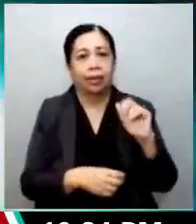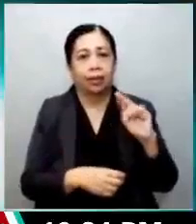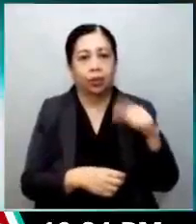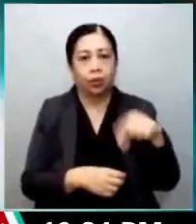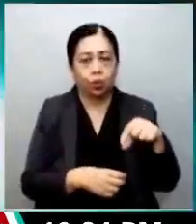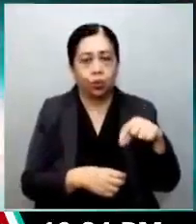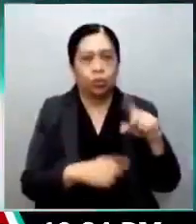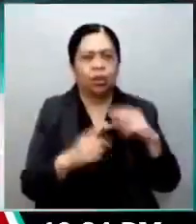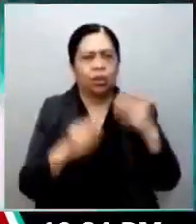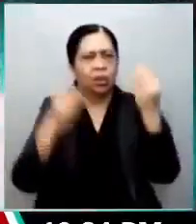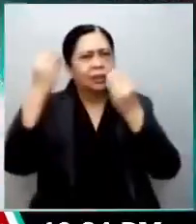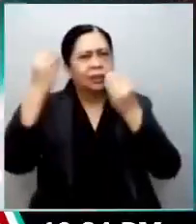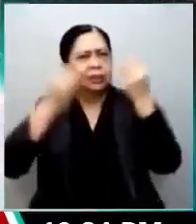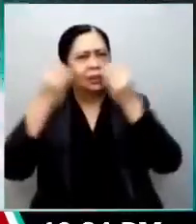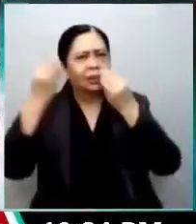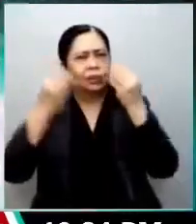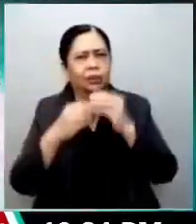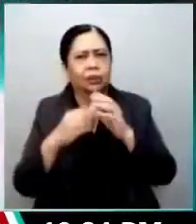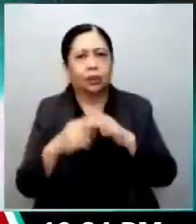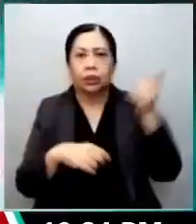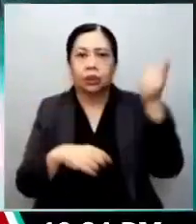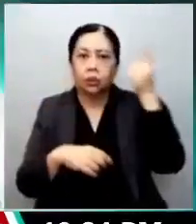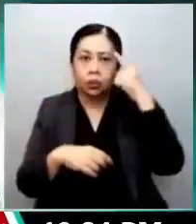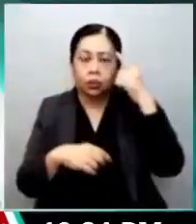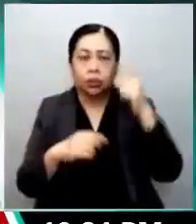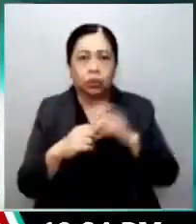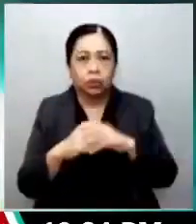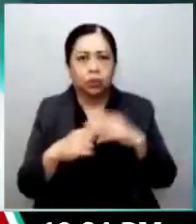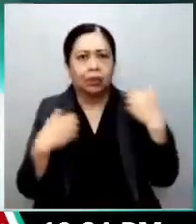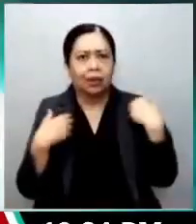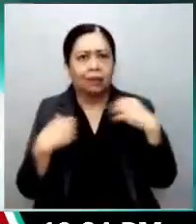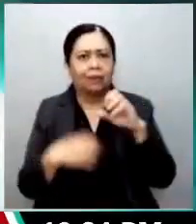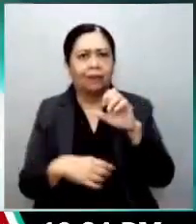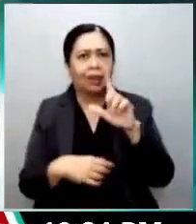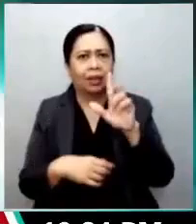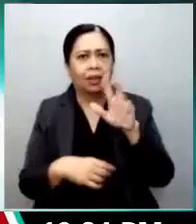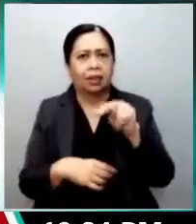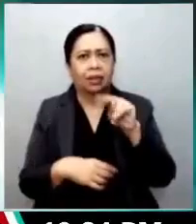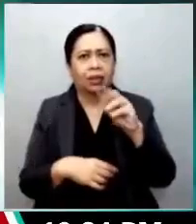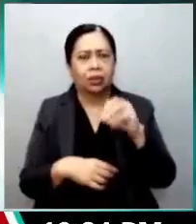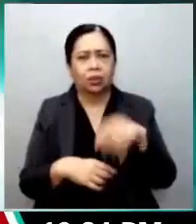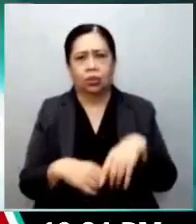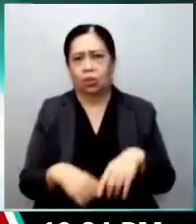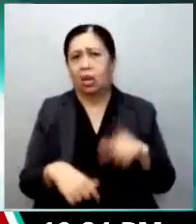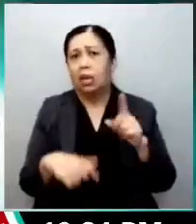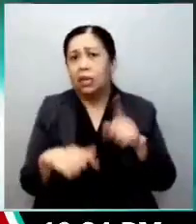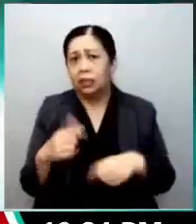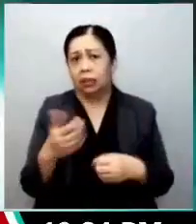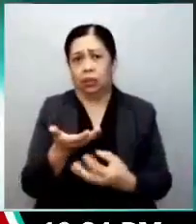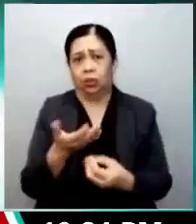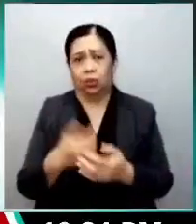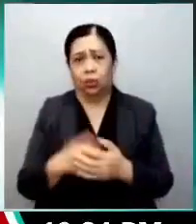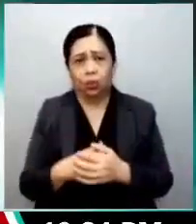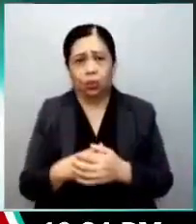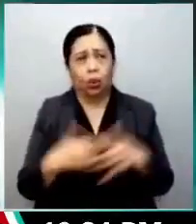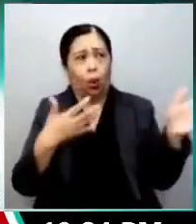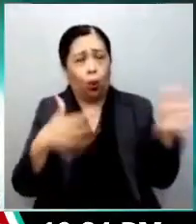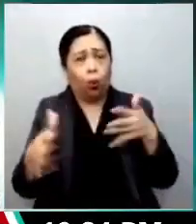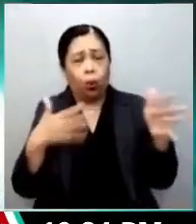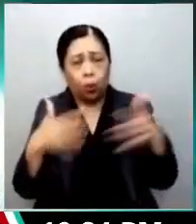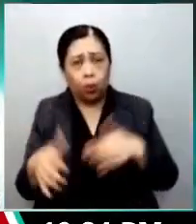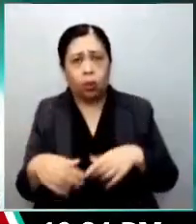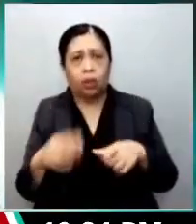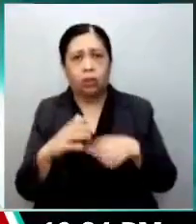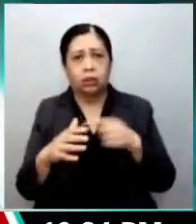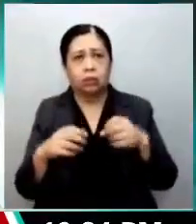nalilito dahil ang alam niya may El Nino. Hindi din kami makaloto. Kaya nag-ulan, hangin. Minsan wala kaming benta.